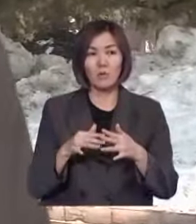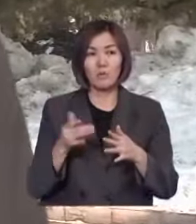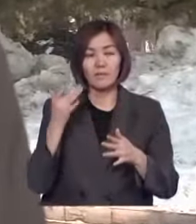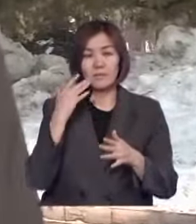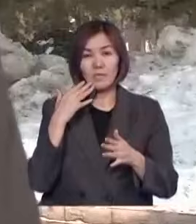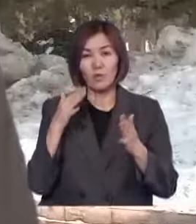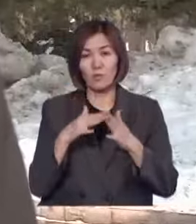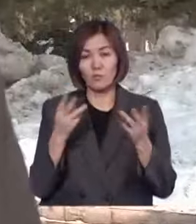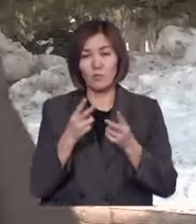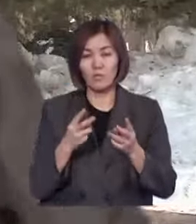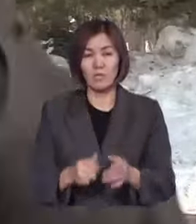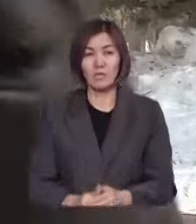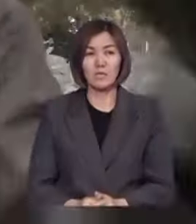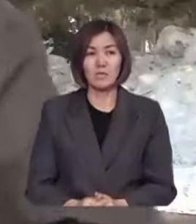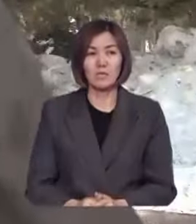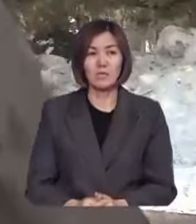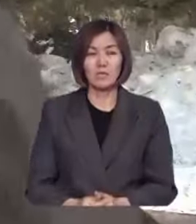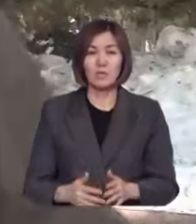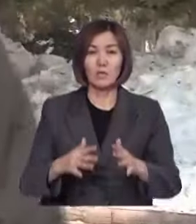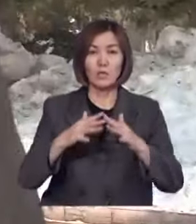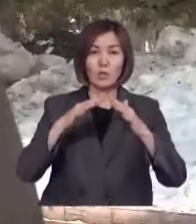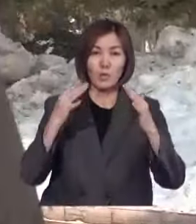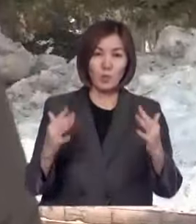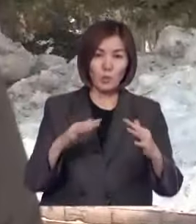үйін салу керек. Смысле, юрты дейді ғой соны.